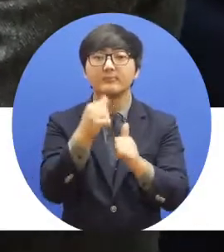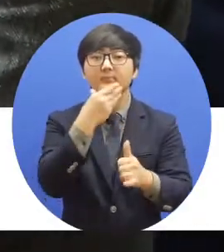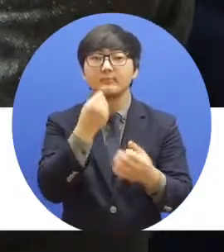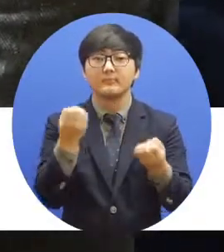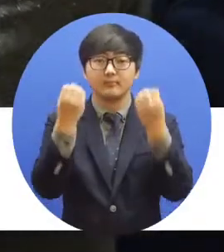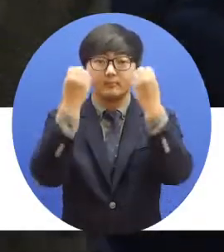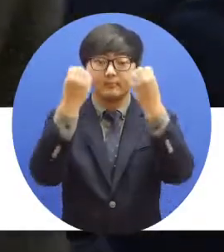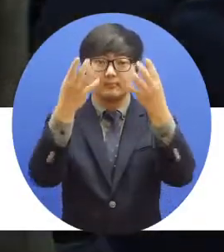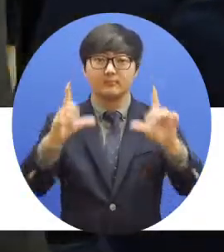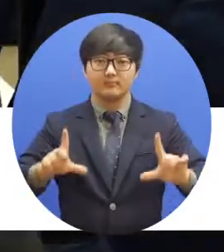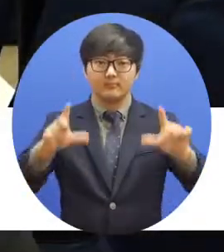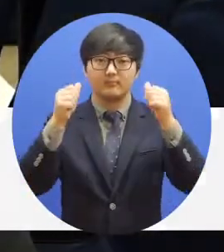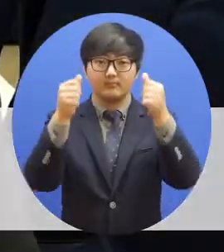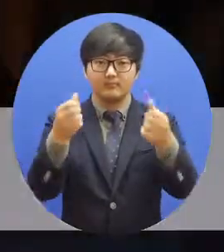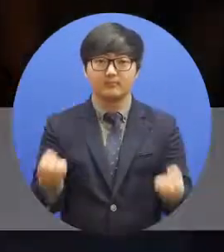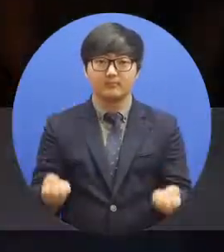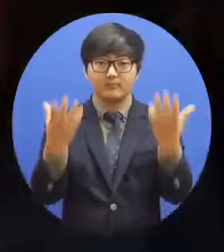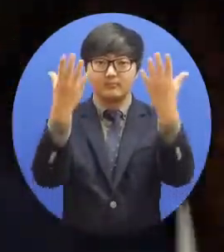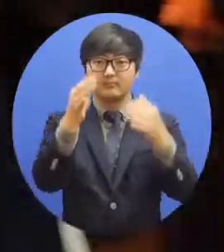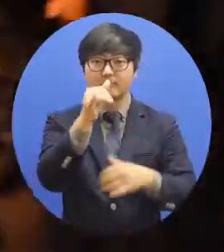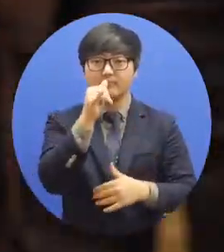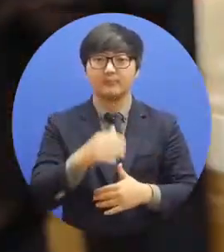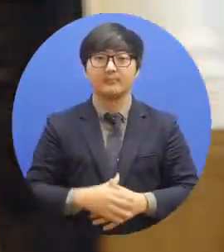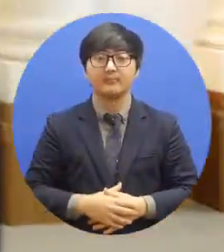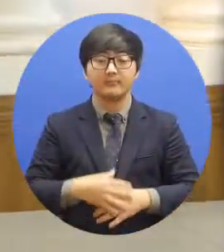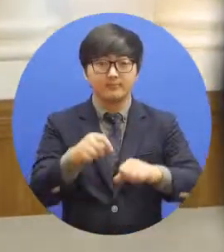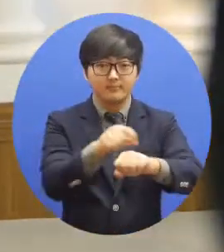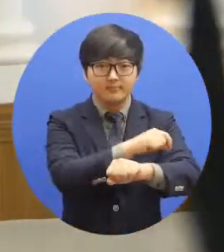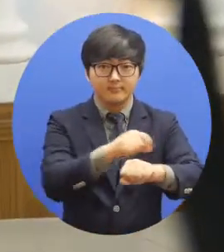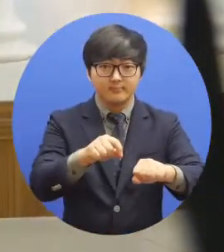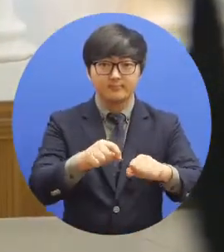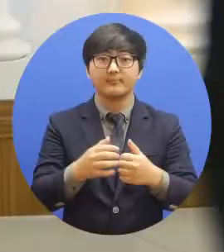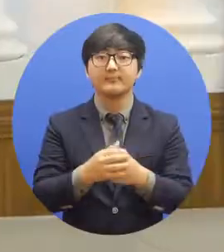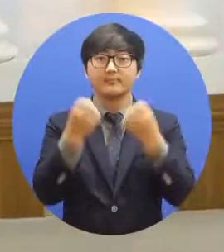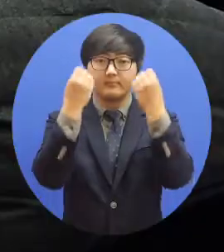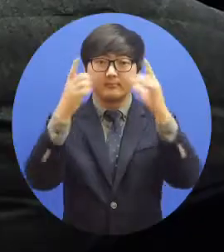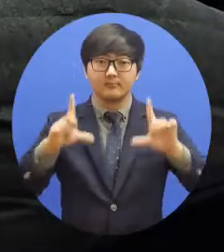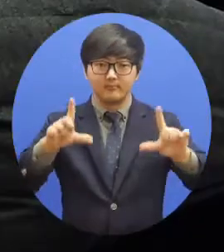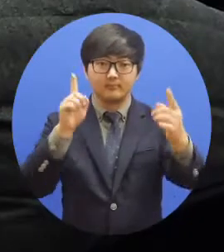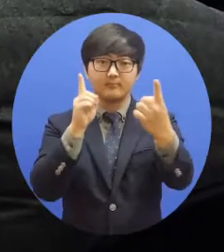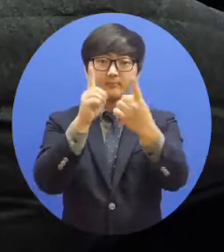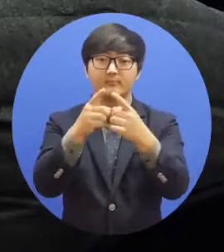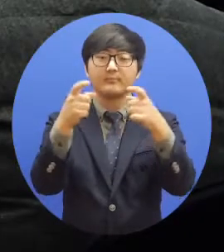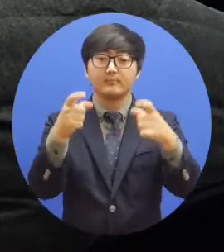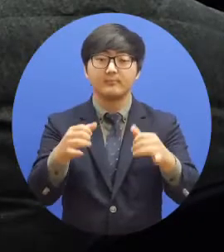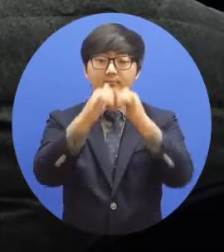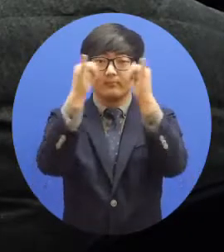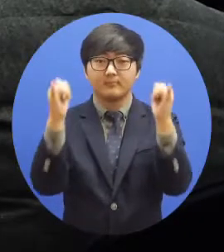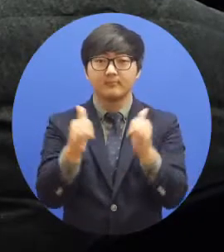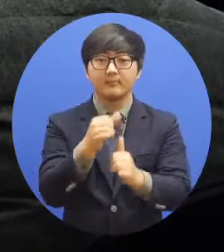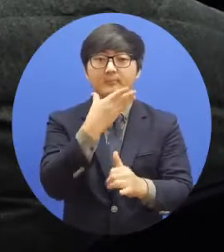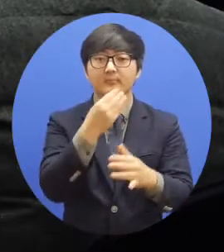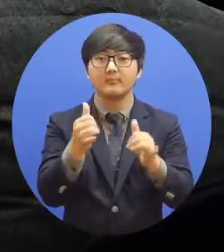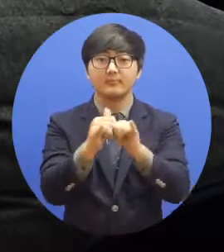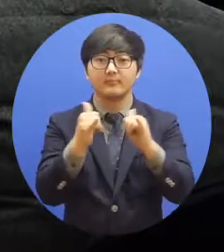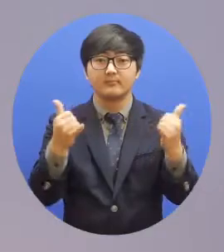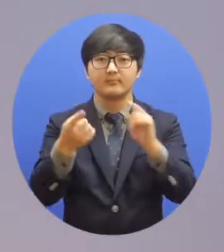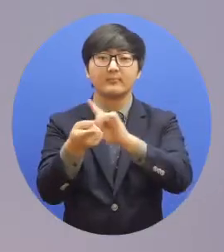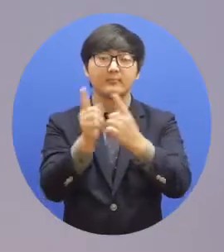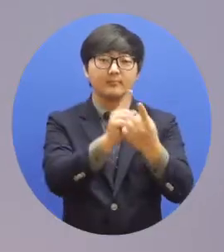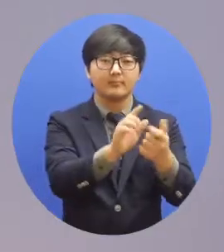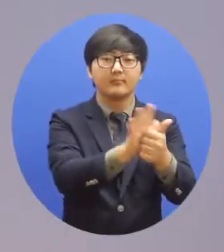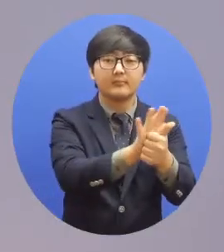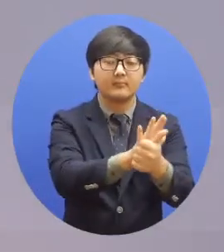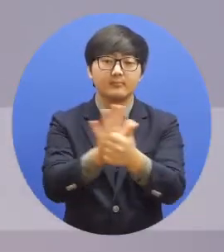신년 인사회가 열렸습니다. 특히 이날 행사는 정유년 새해를 맞아 지역의 사회복지인들이 서로